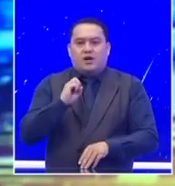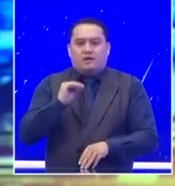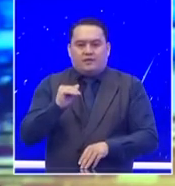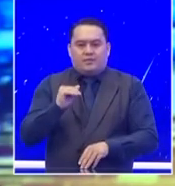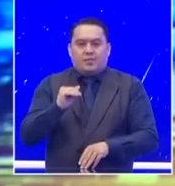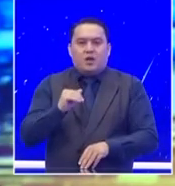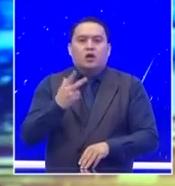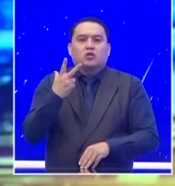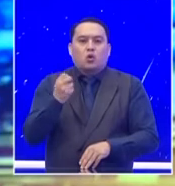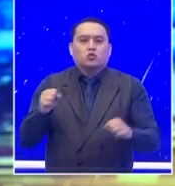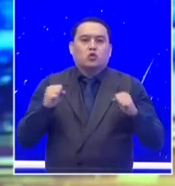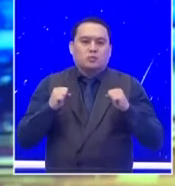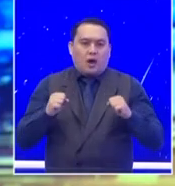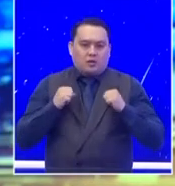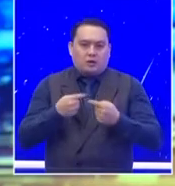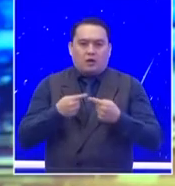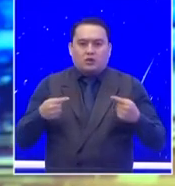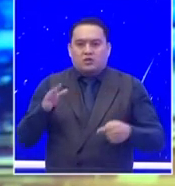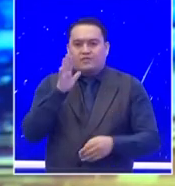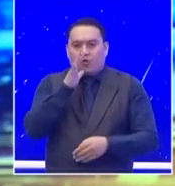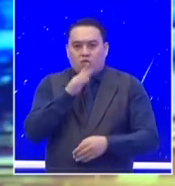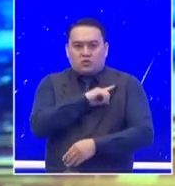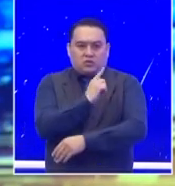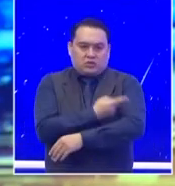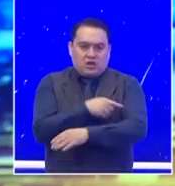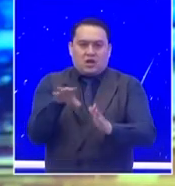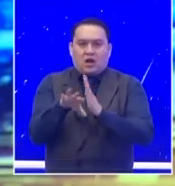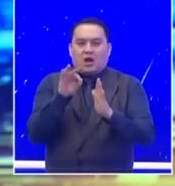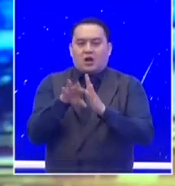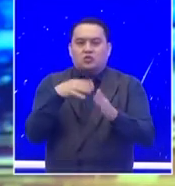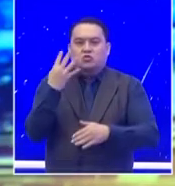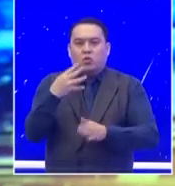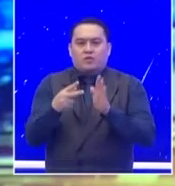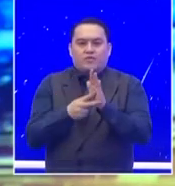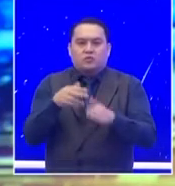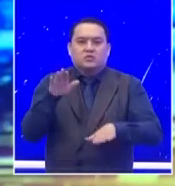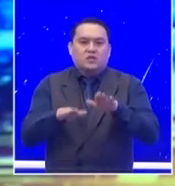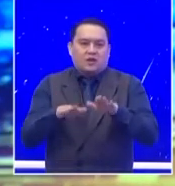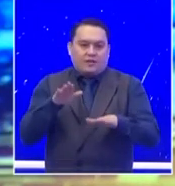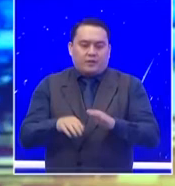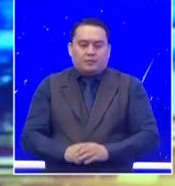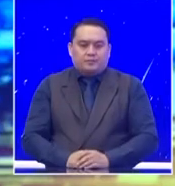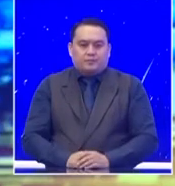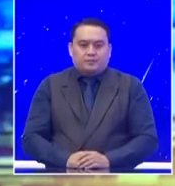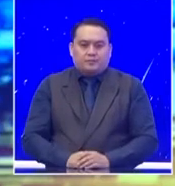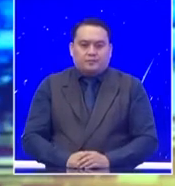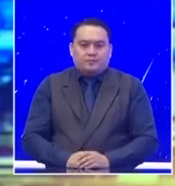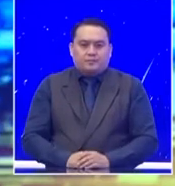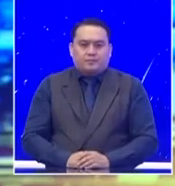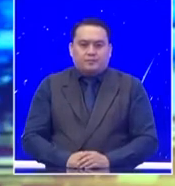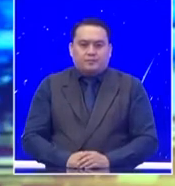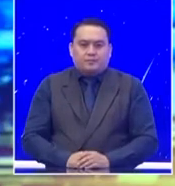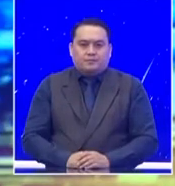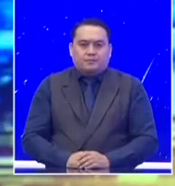ВКФ. Более 300 спортсменов разных возрастов выявят сильнейшего в 48 весовых категориях. Подробности смотрите